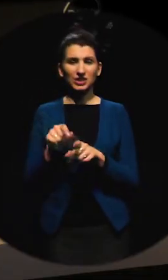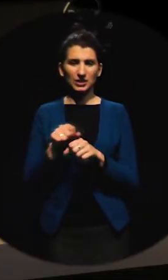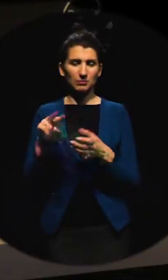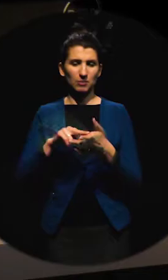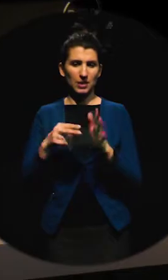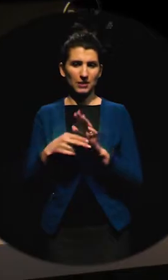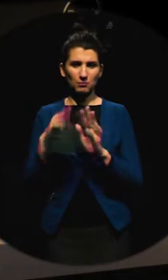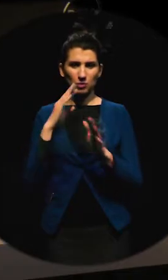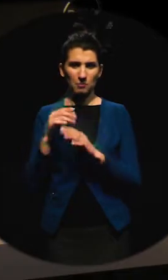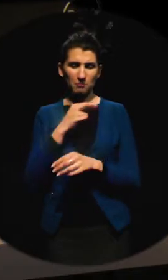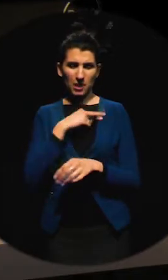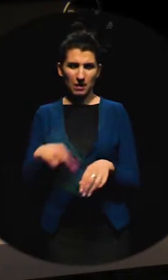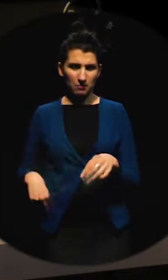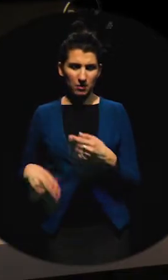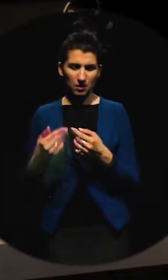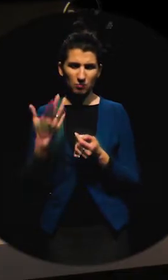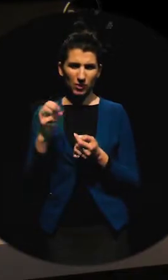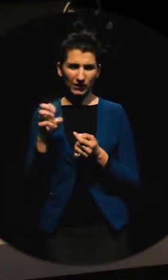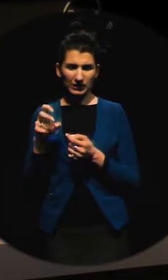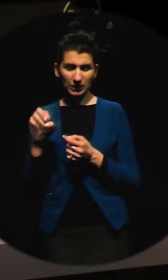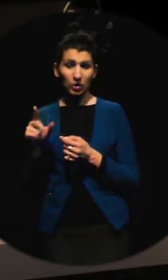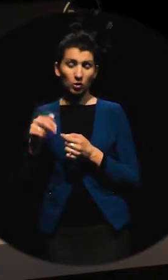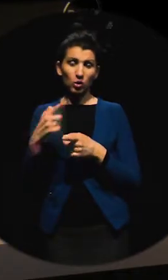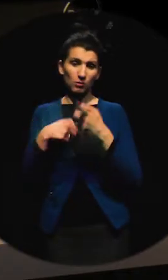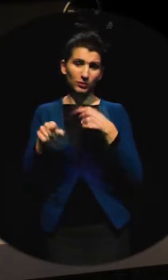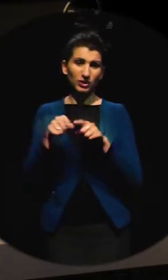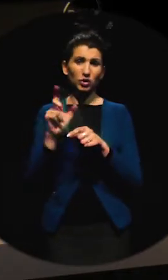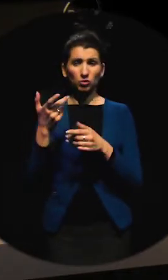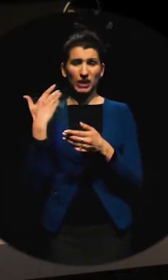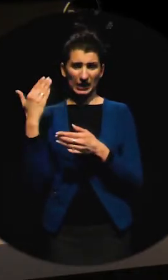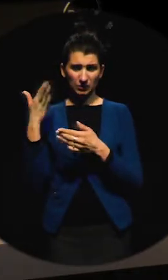strategii premiera Polski, który